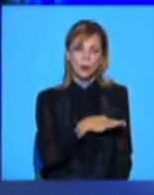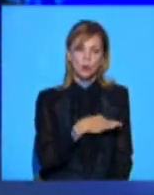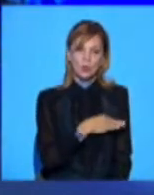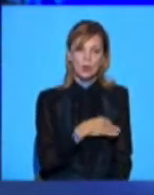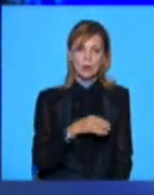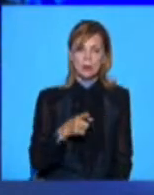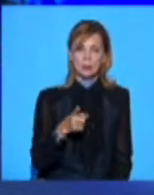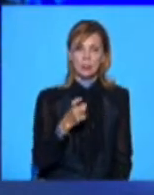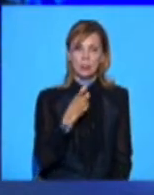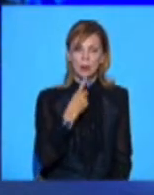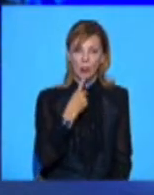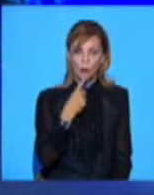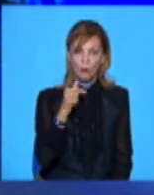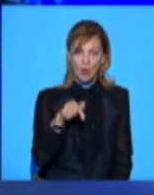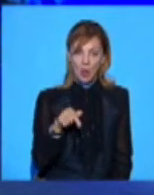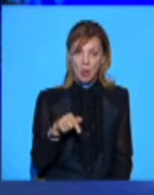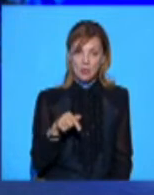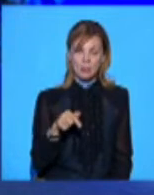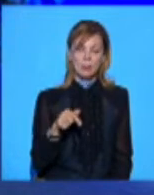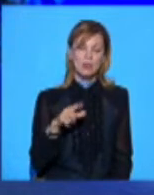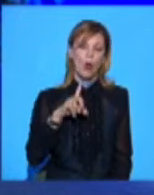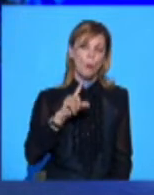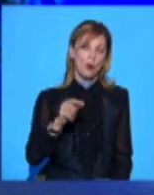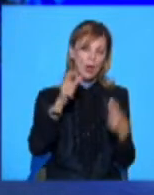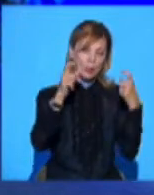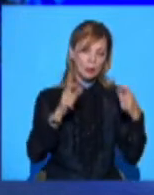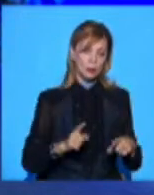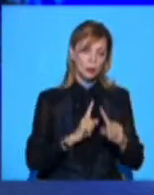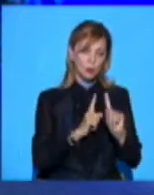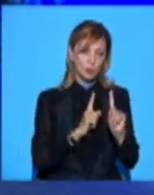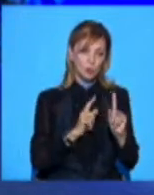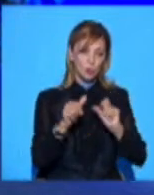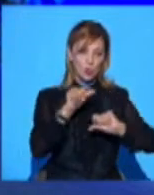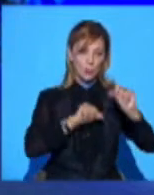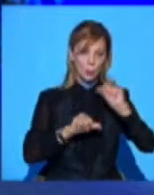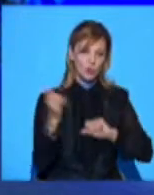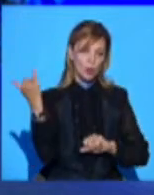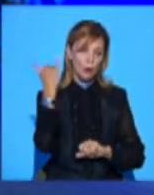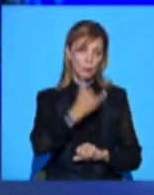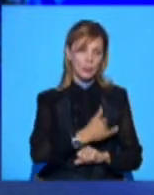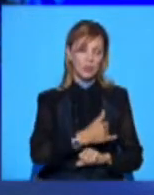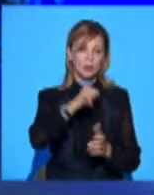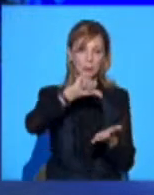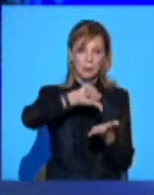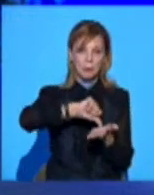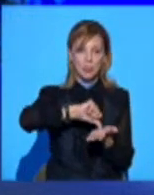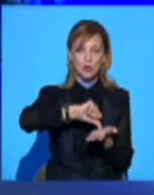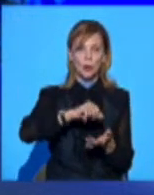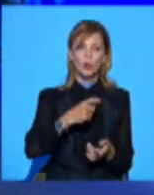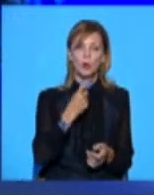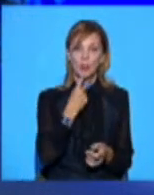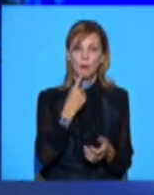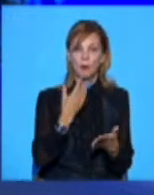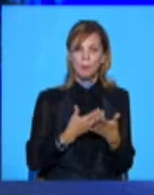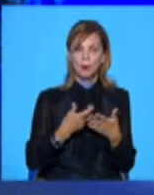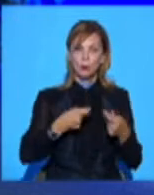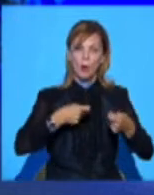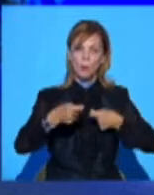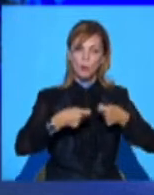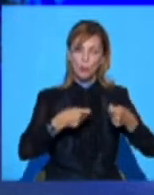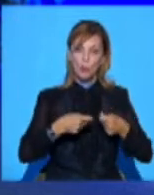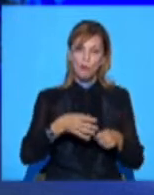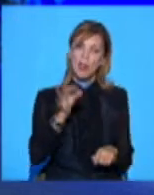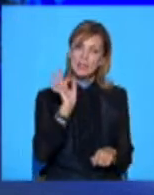Studenții de la Universitatea din Craiova au părăsit astăzi sălile de cursuri și laboratoarele și au ieșit în mijlocul craiovenilor pentru a promova într-un